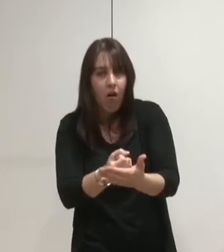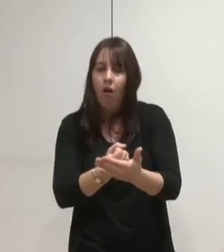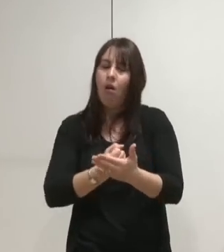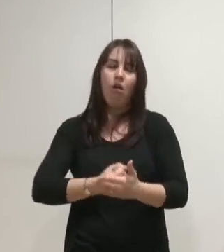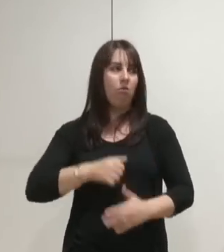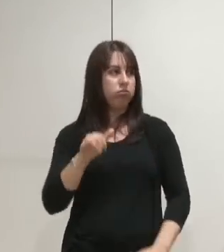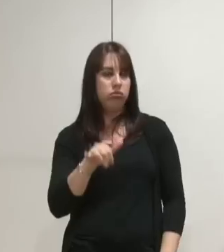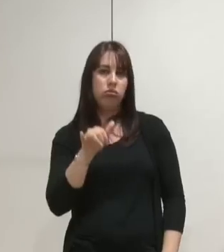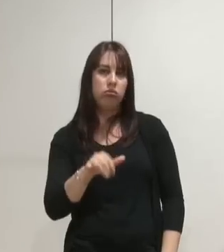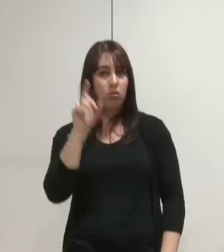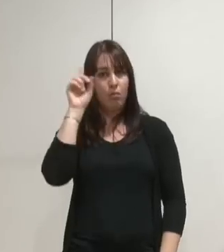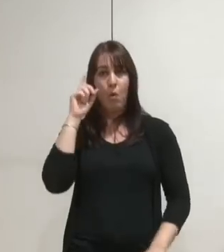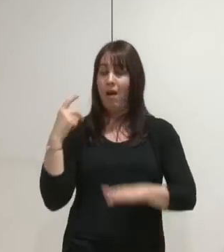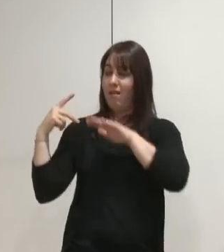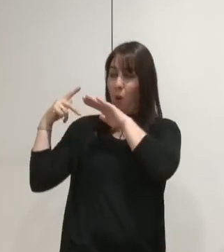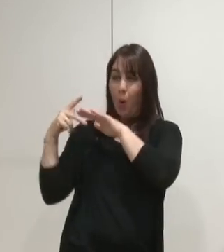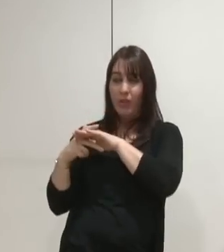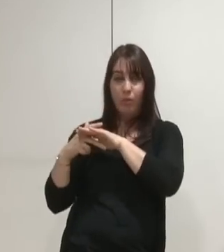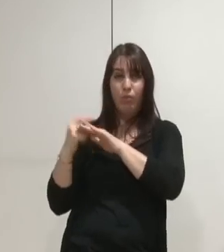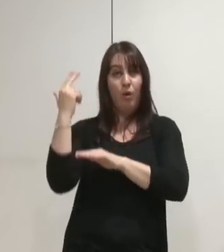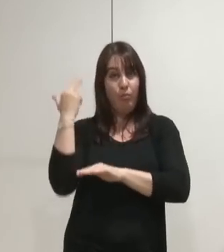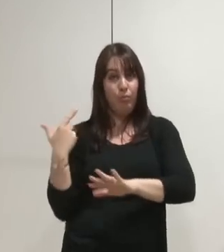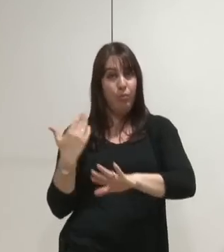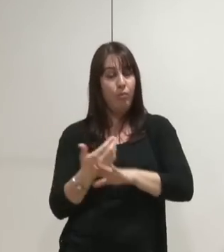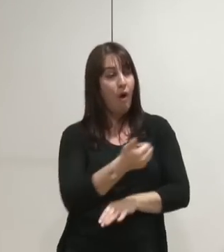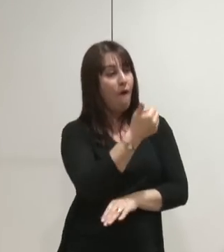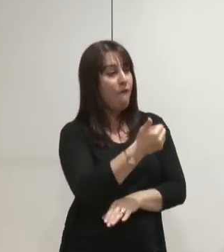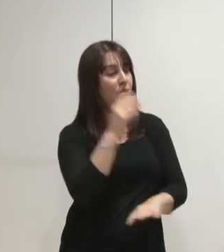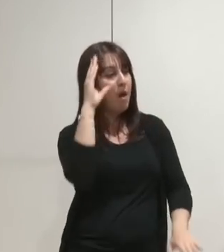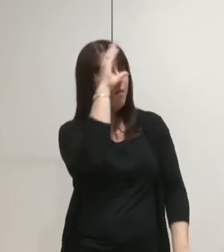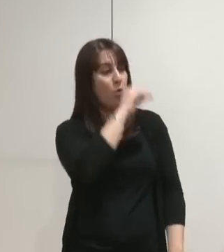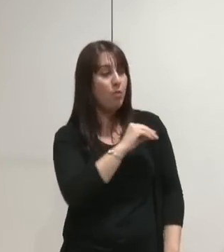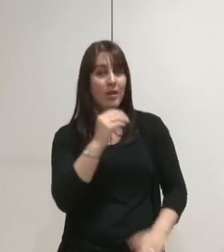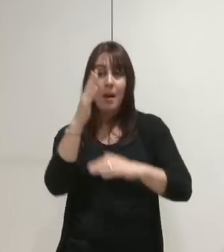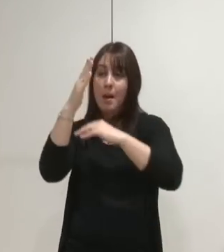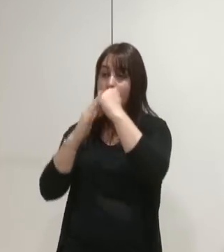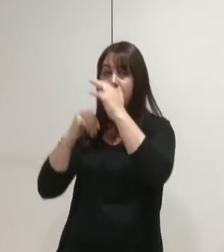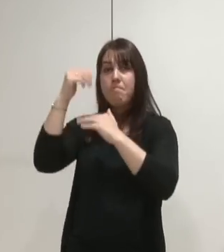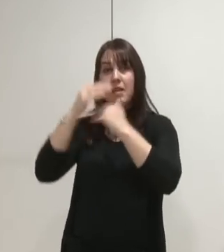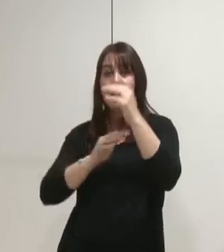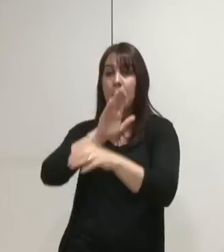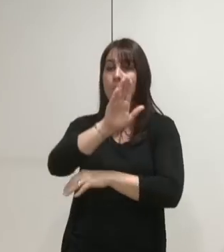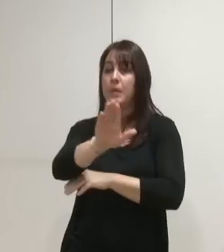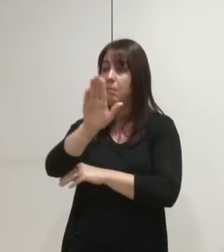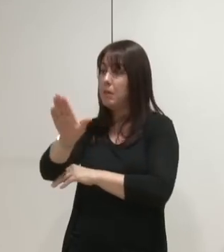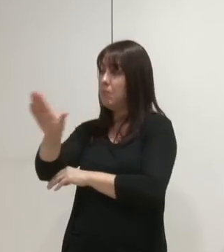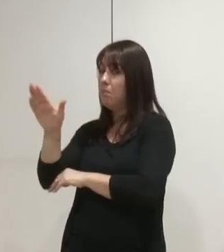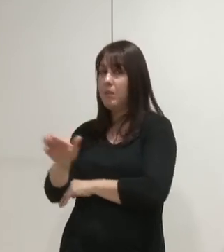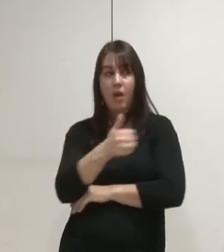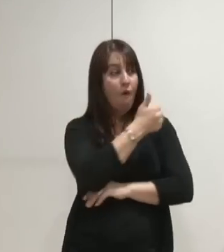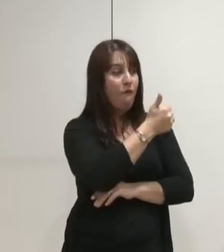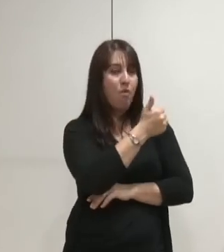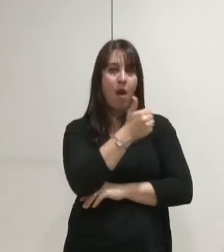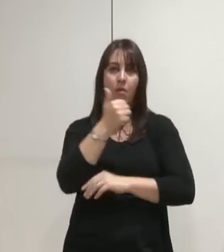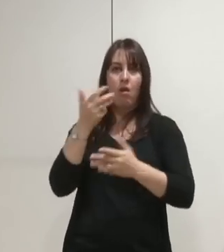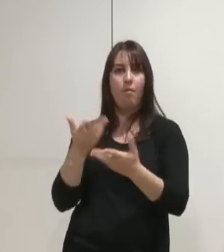début vous ne prenez pas en compte la spécificité des métiers et le